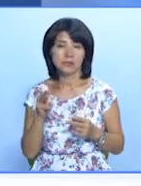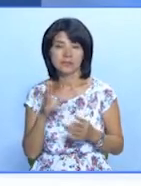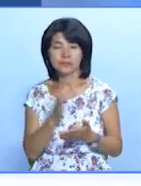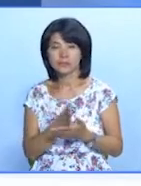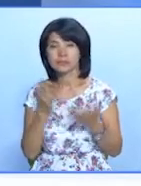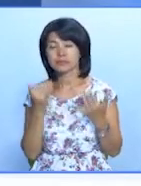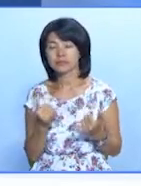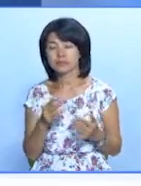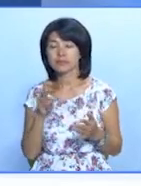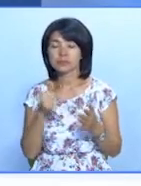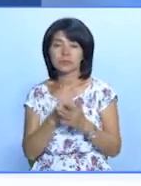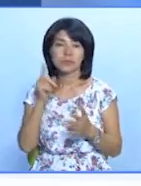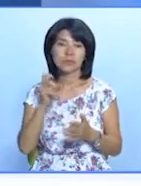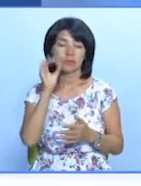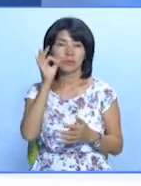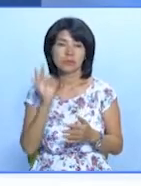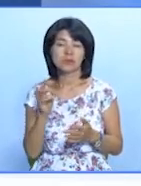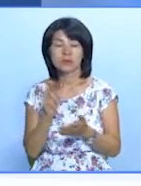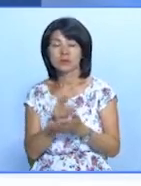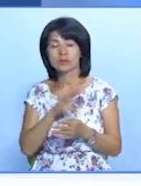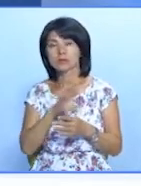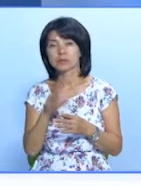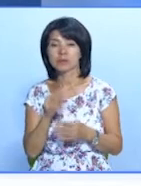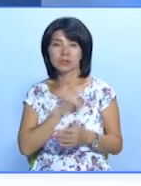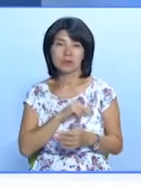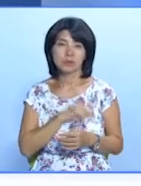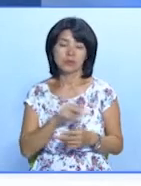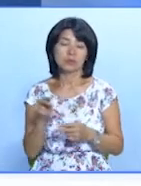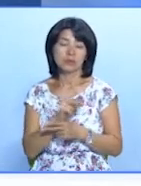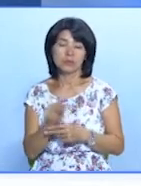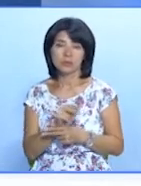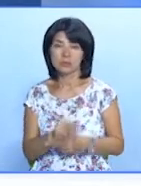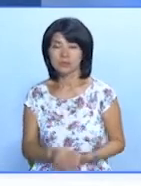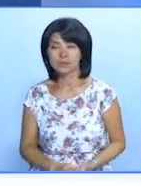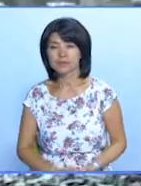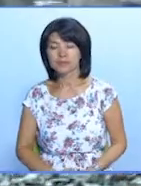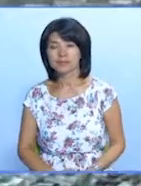жолы мамандар жол және ойын алаңдарында жүріп жатқан жөндеу жұмыстармен танысты.